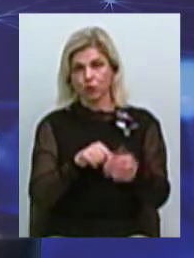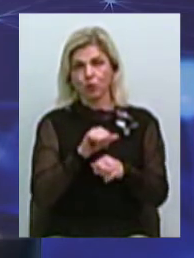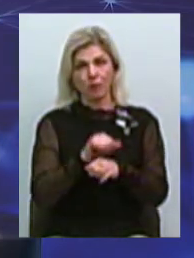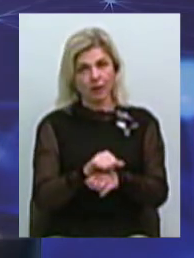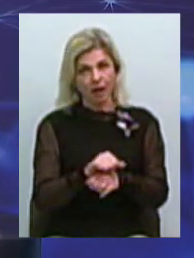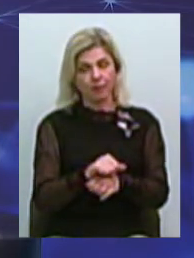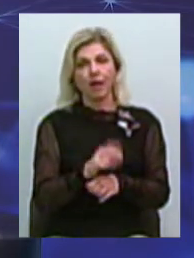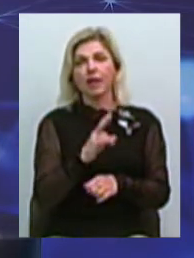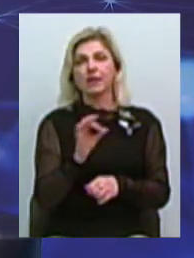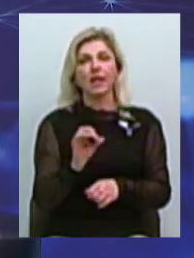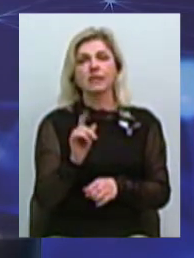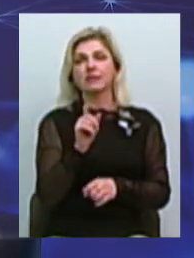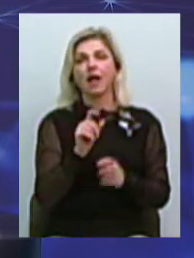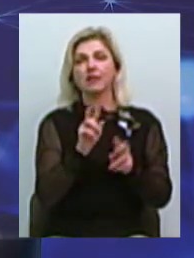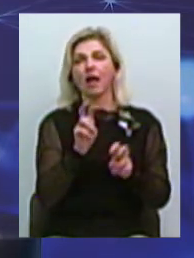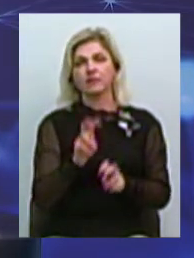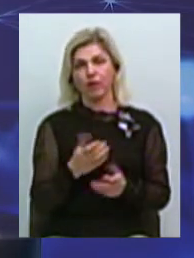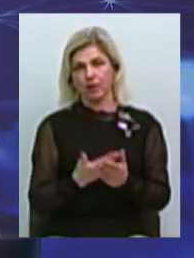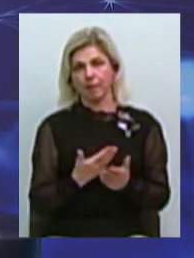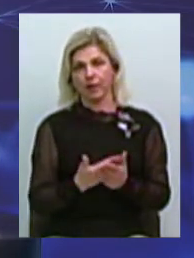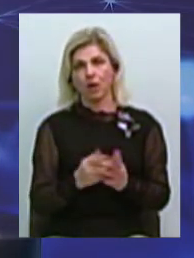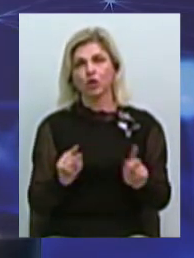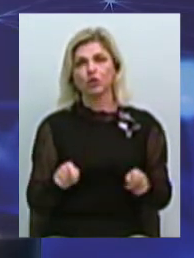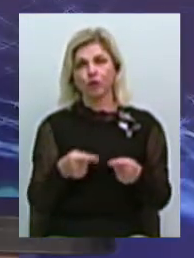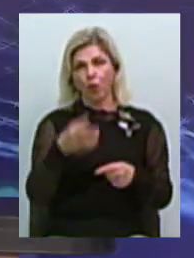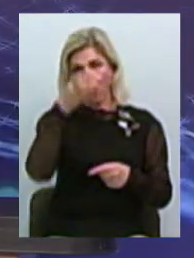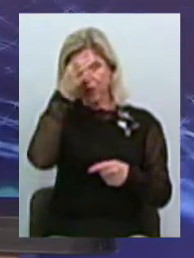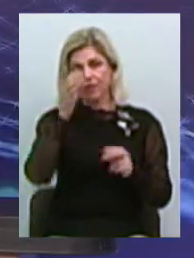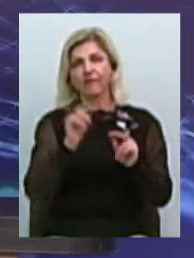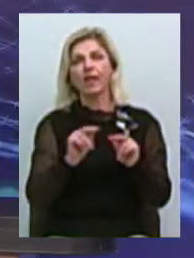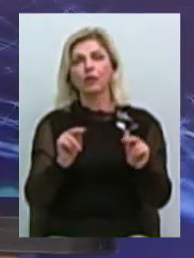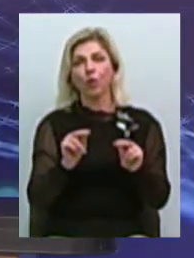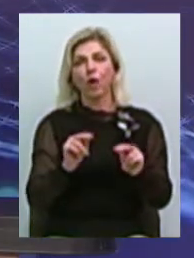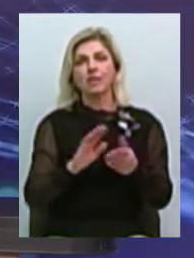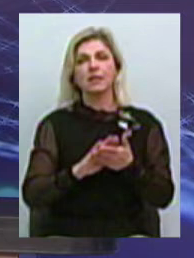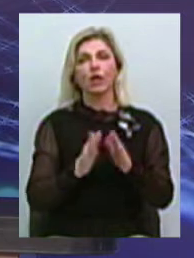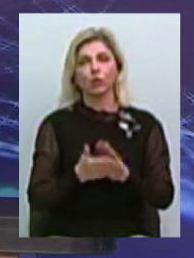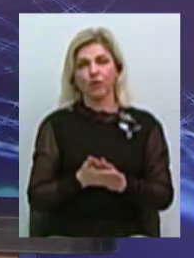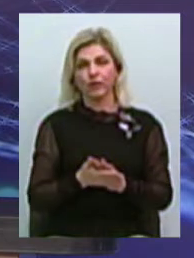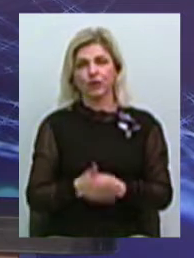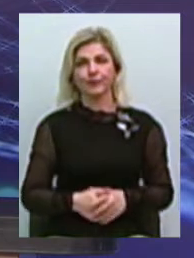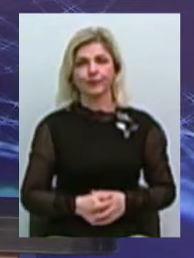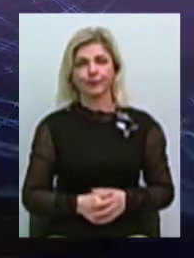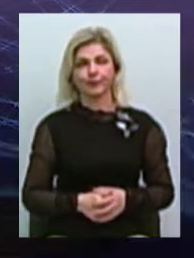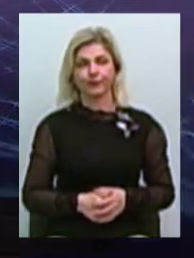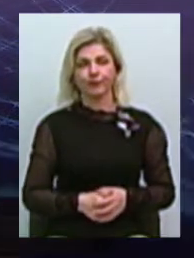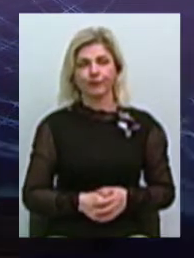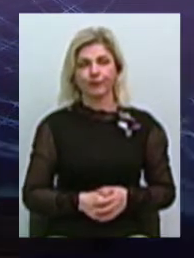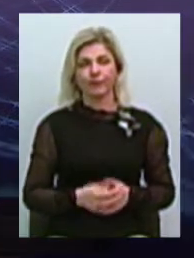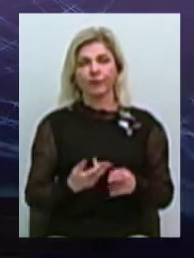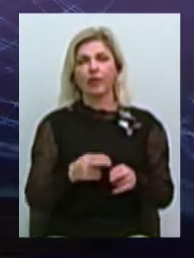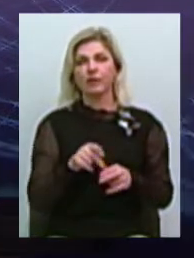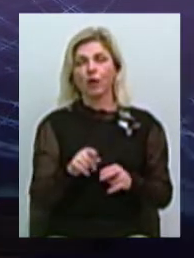Зупиняємось не лише за назвою, що це, наприклад, створення освітнього середовища. Це безпосередньо